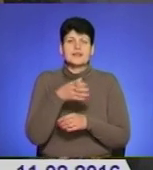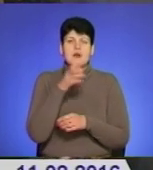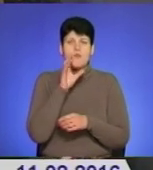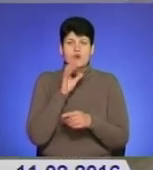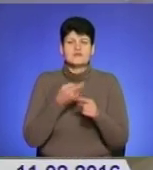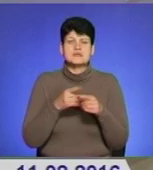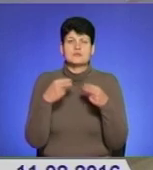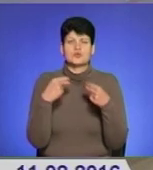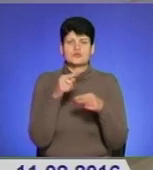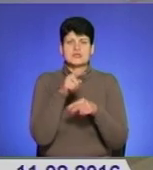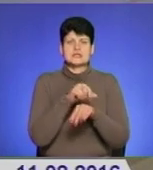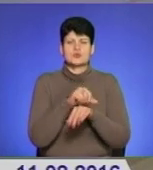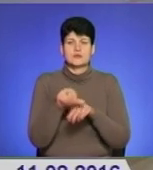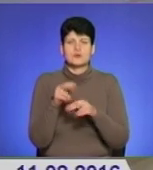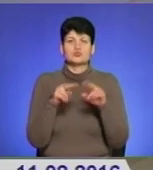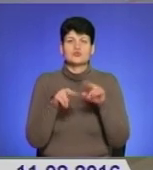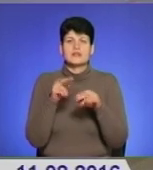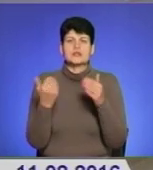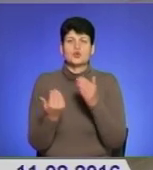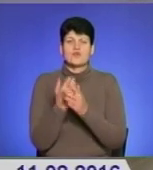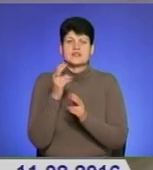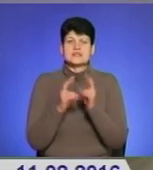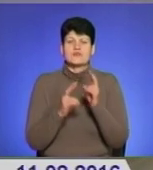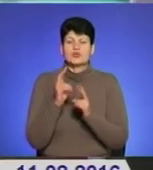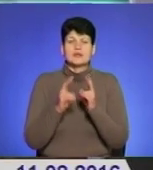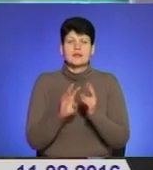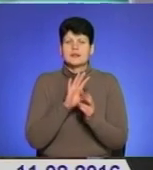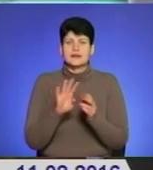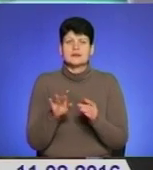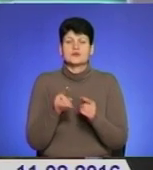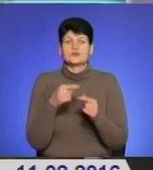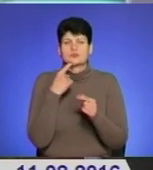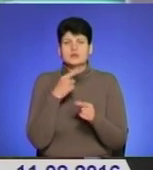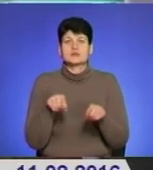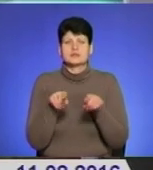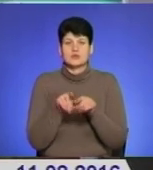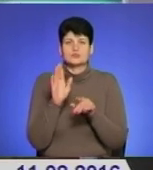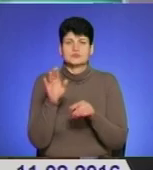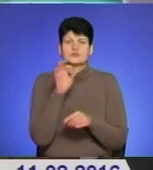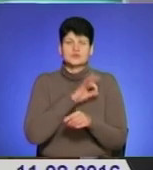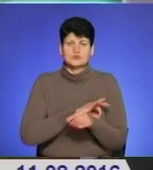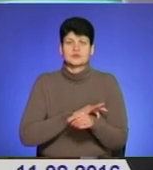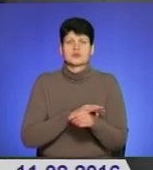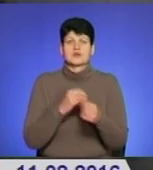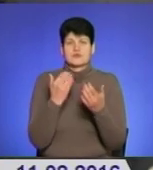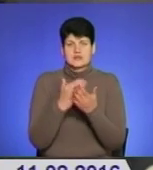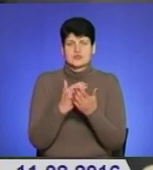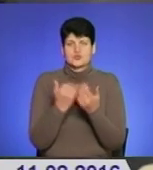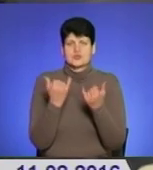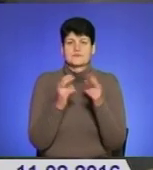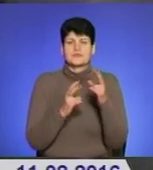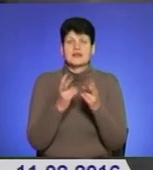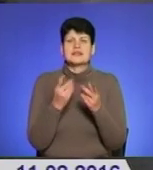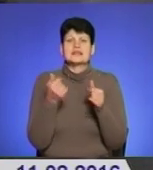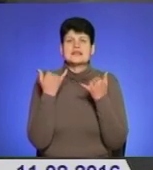їх за кордон. Будуватиме компанія нові заводи, але не виключають також можливості використання вже існуючих потужностей. Що ті заводи, які в